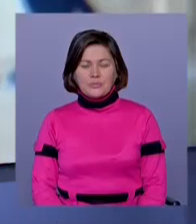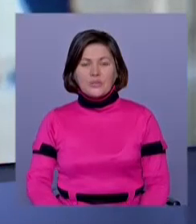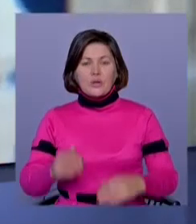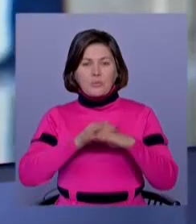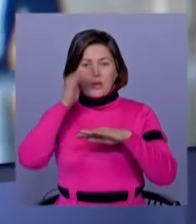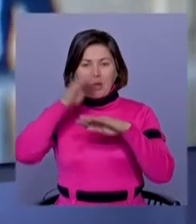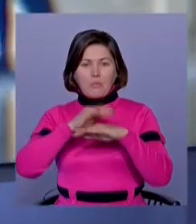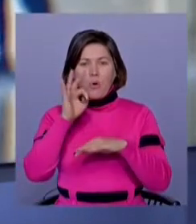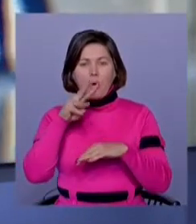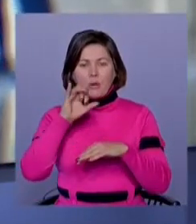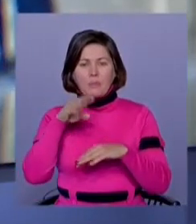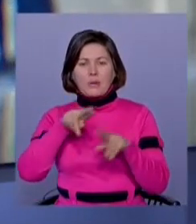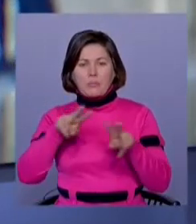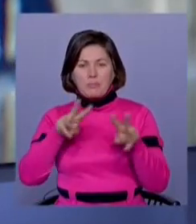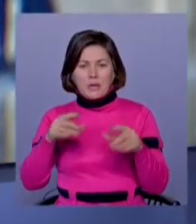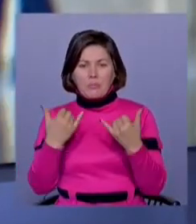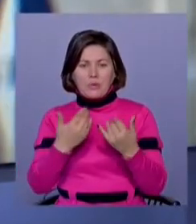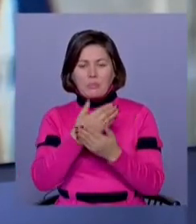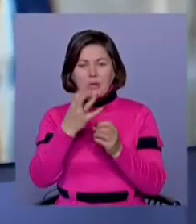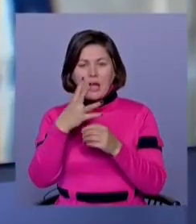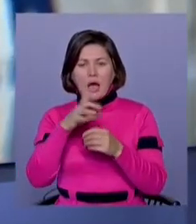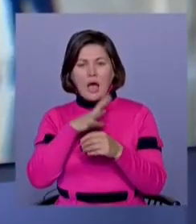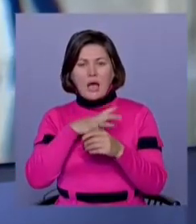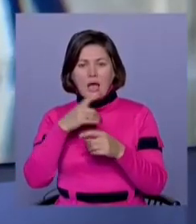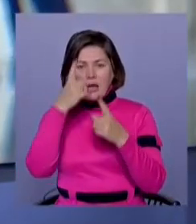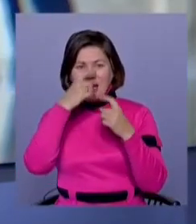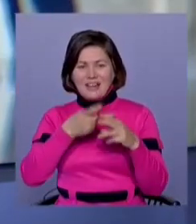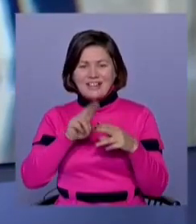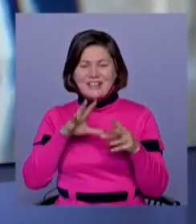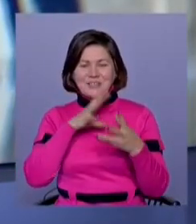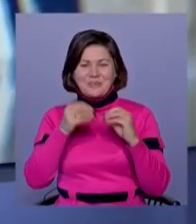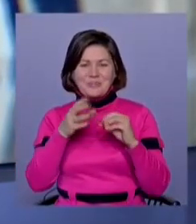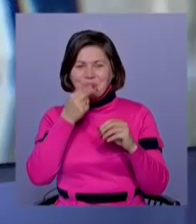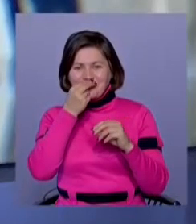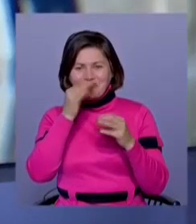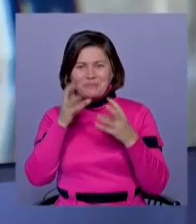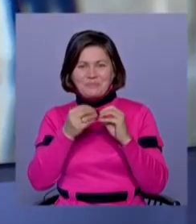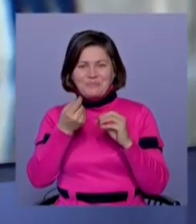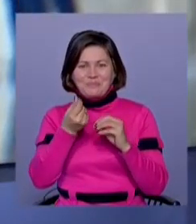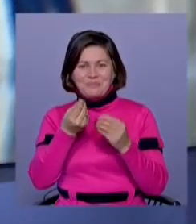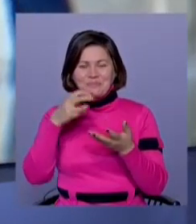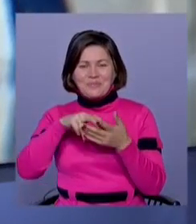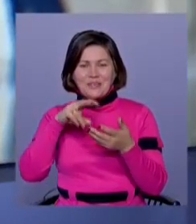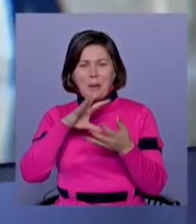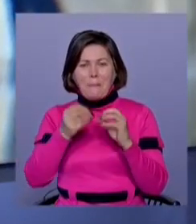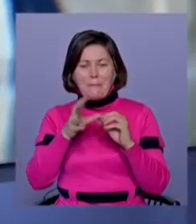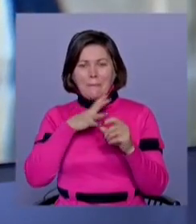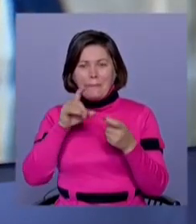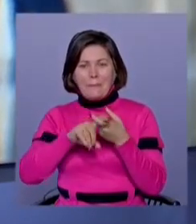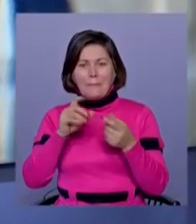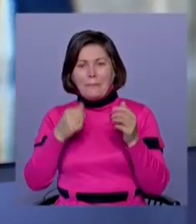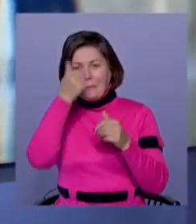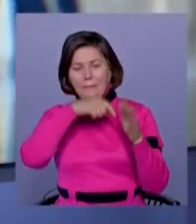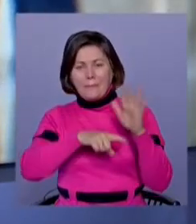Кешарық өмір, премьер-министр бүгін бірғатар тапсырма жүктеді. Соның бірі азық түлік бағасына байланысты. Анықталғандай жылдың